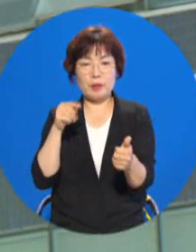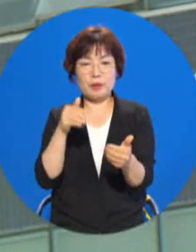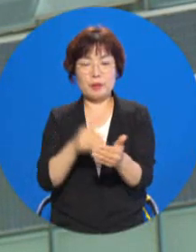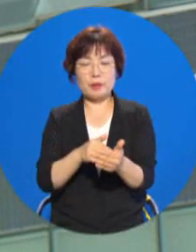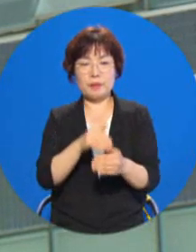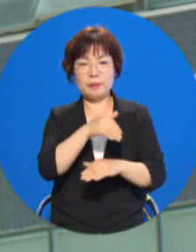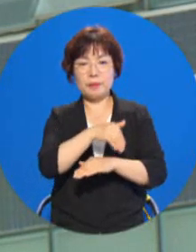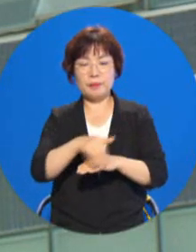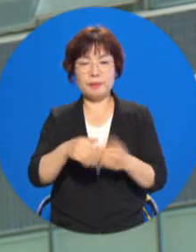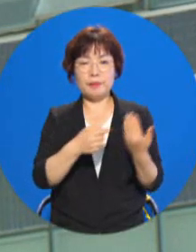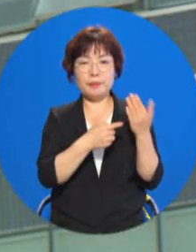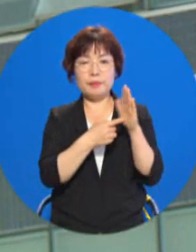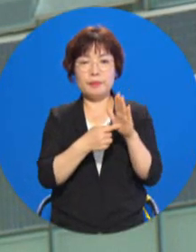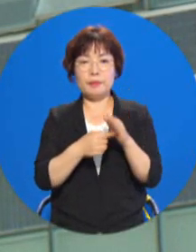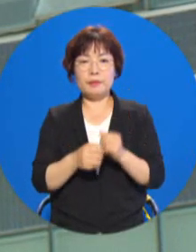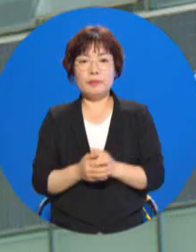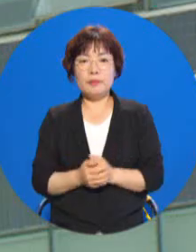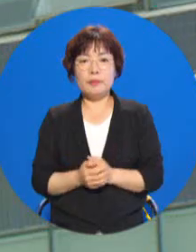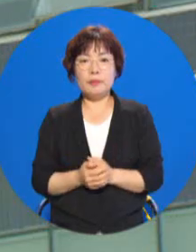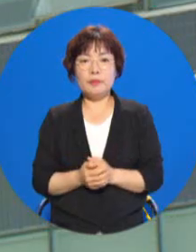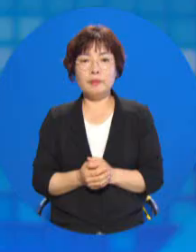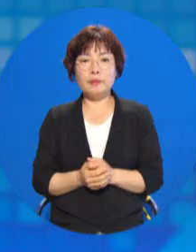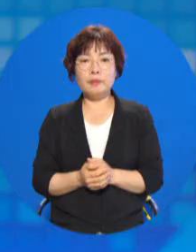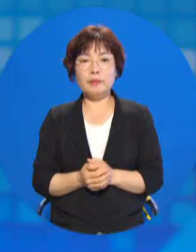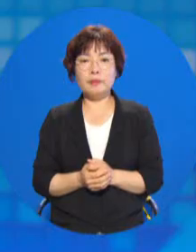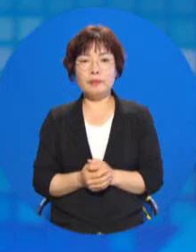내렸다고 밝혔습니다.